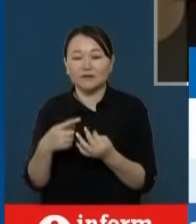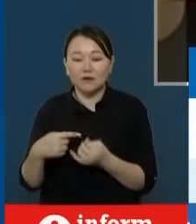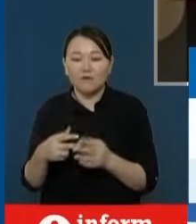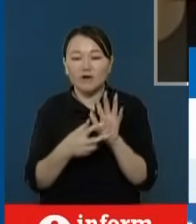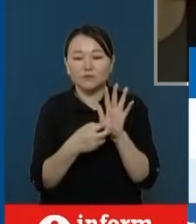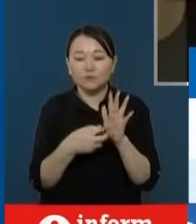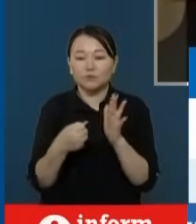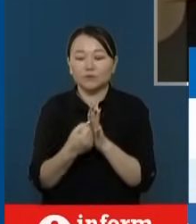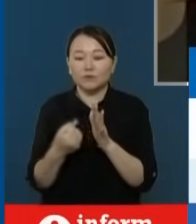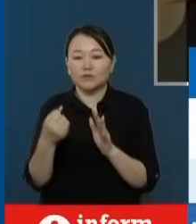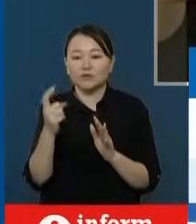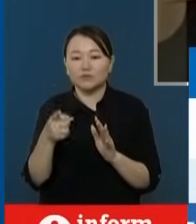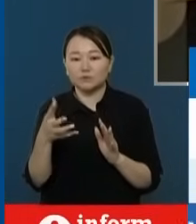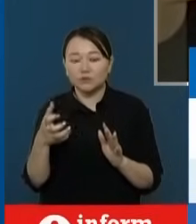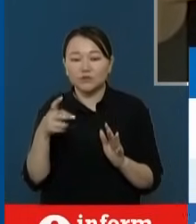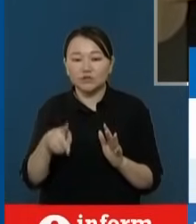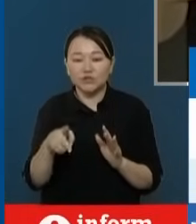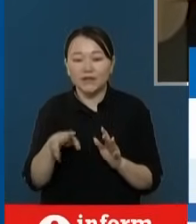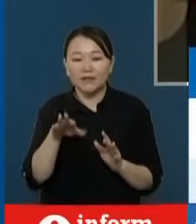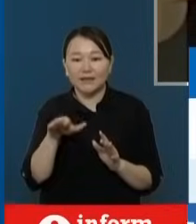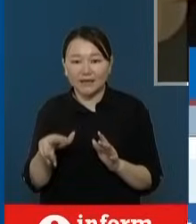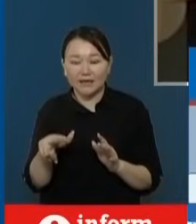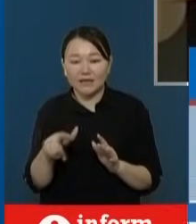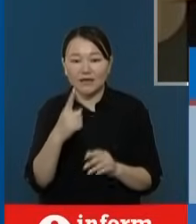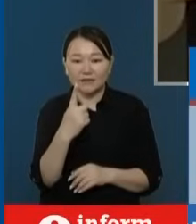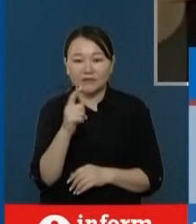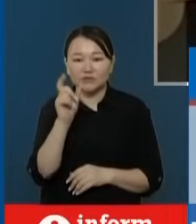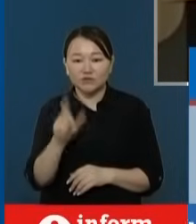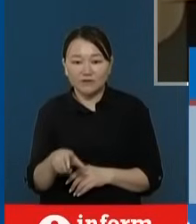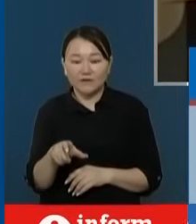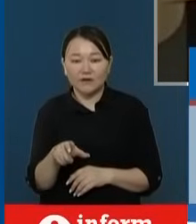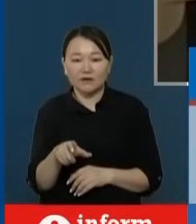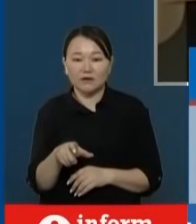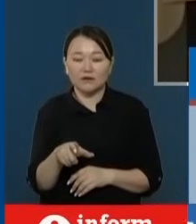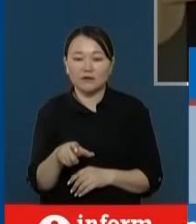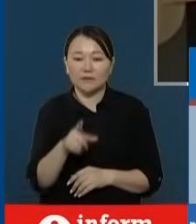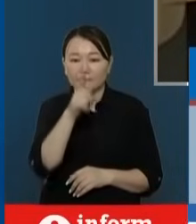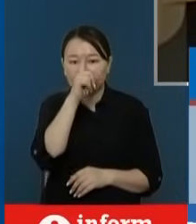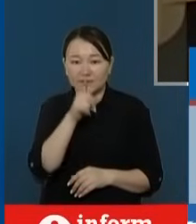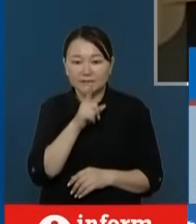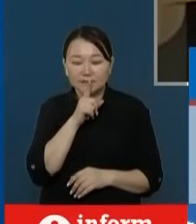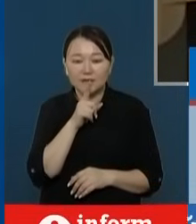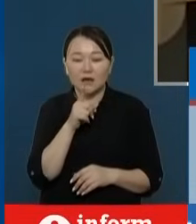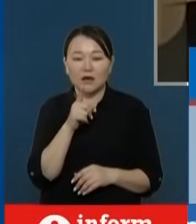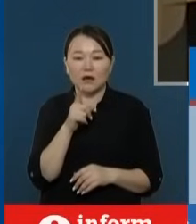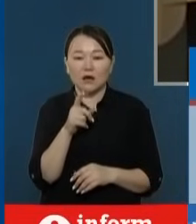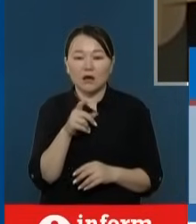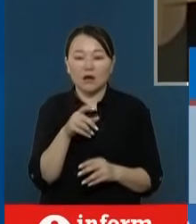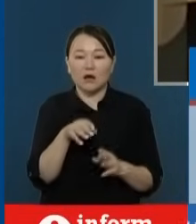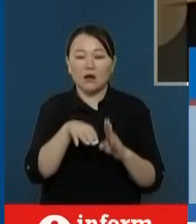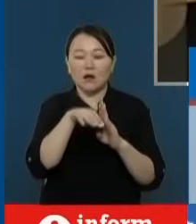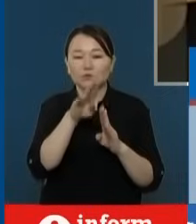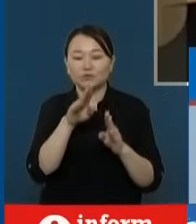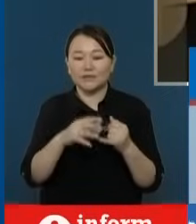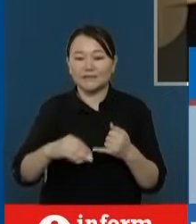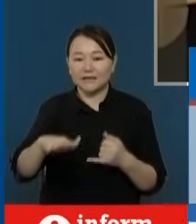до 1500-2000 тенге с человека в месяц с благоустроенного сектора.